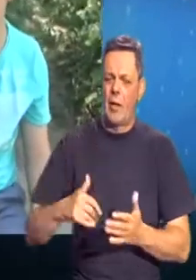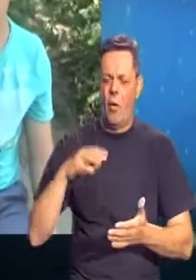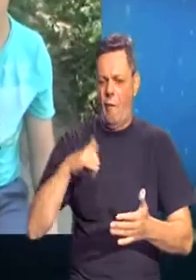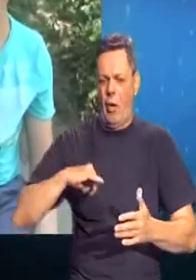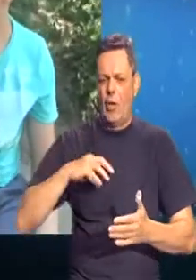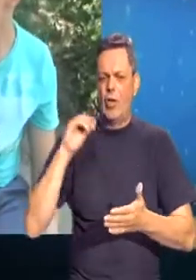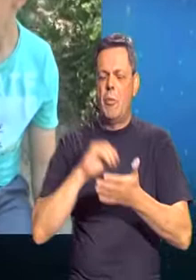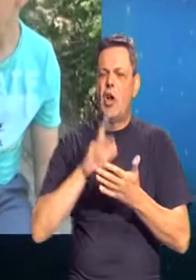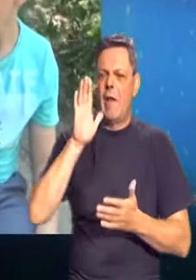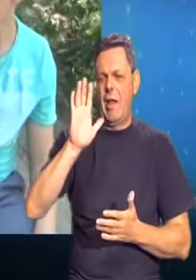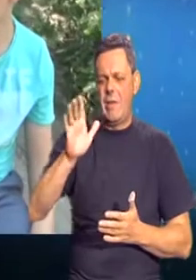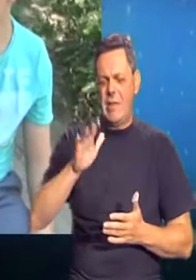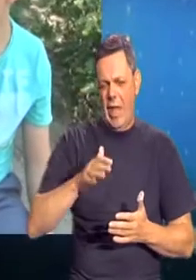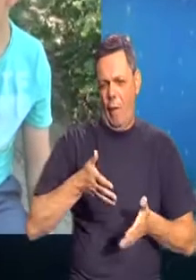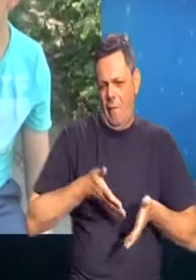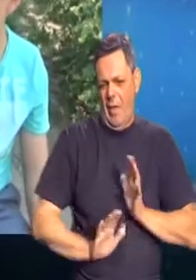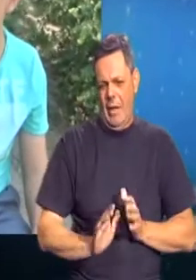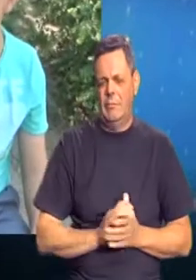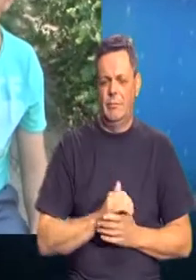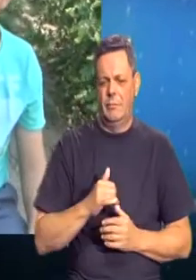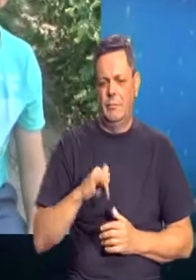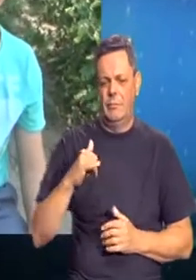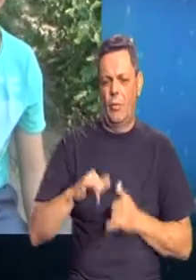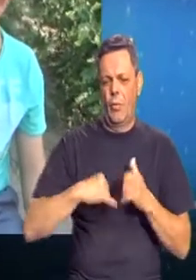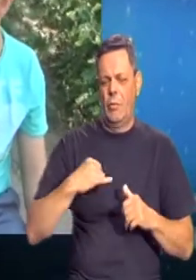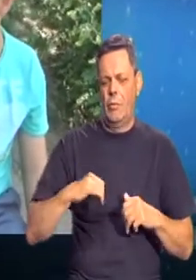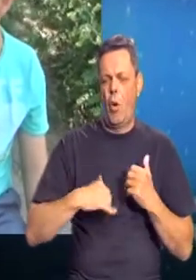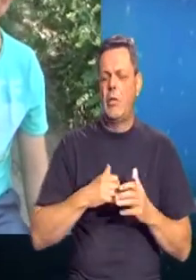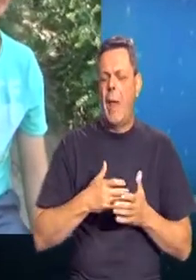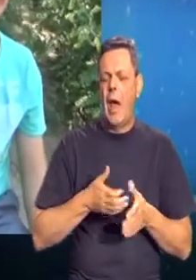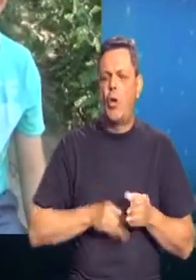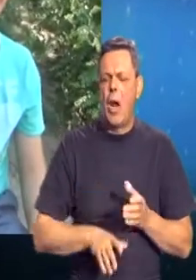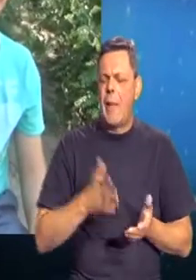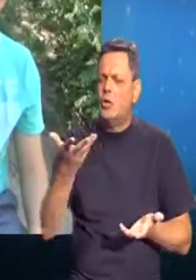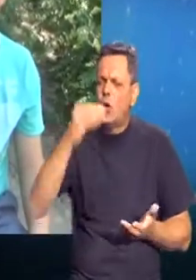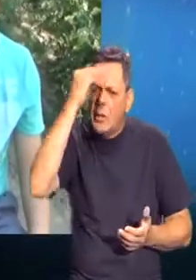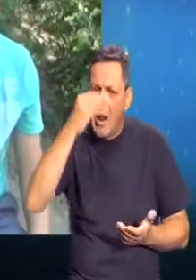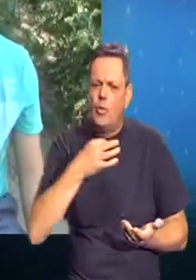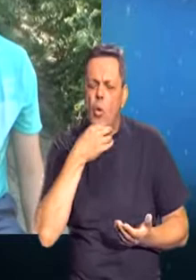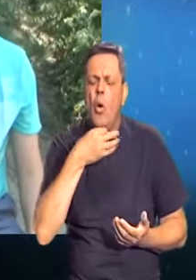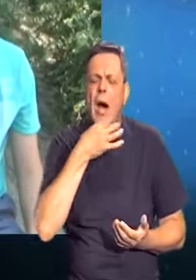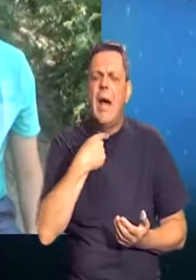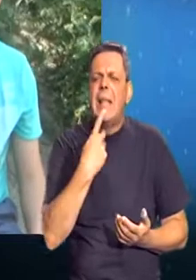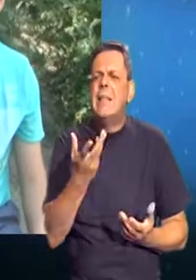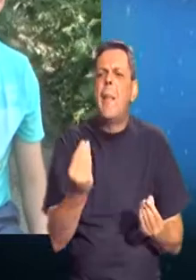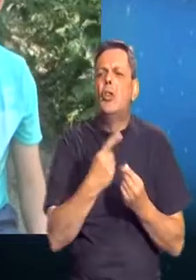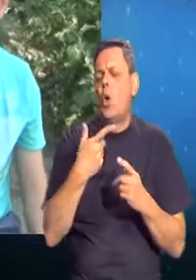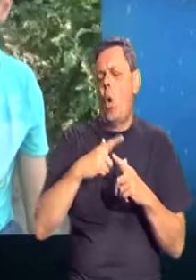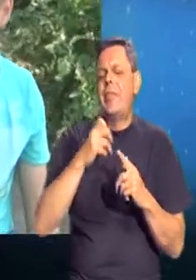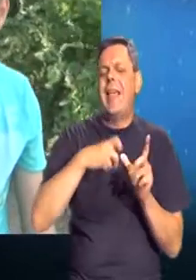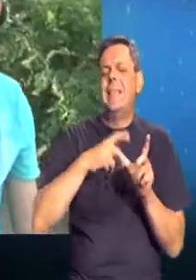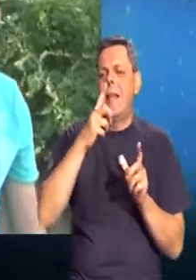obilježava se i njegova obljetnica rođenja. Daj nam ti malo nešto otkrio Nikoli Tesli. Šta si ti naučio glumeći Nikolu